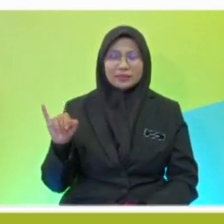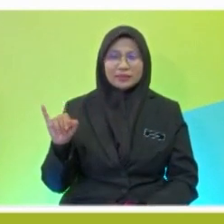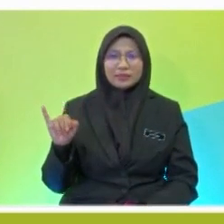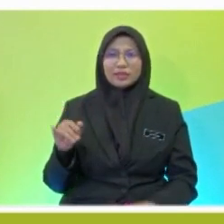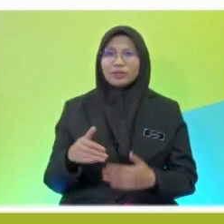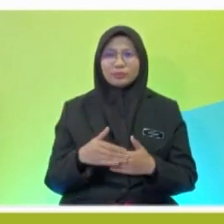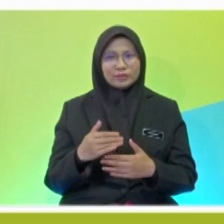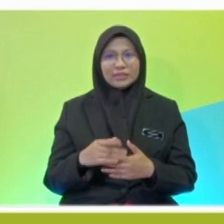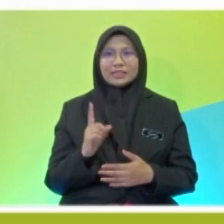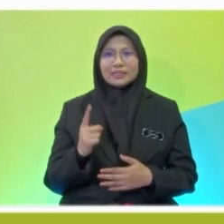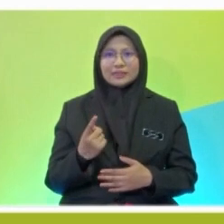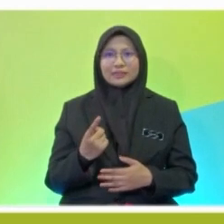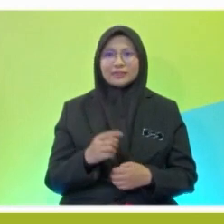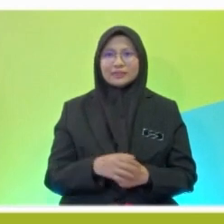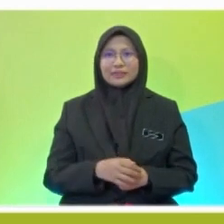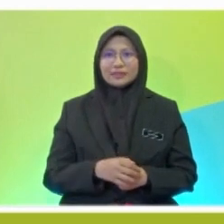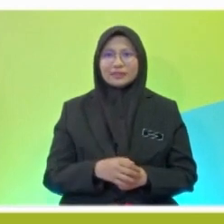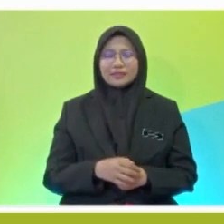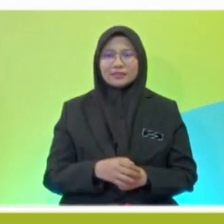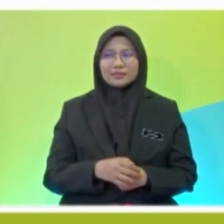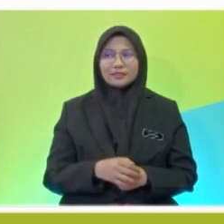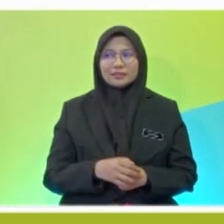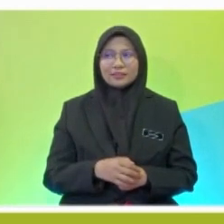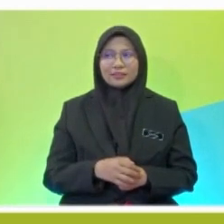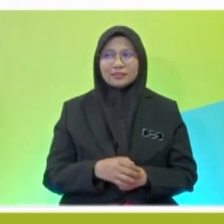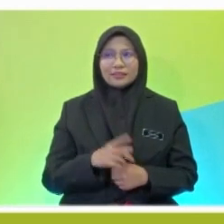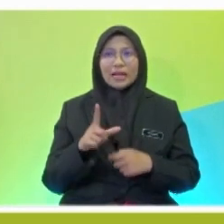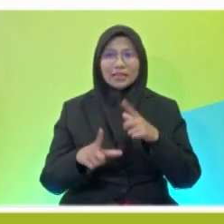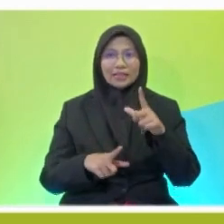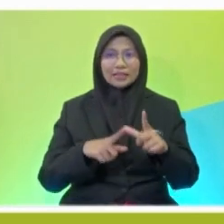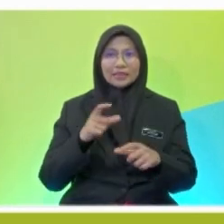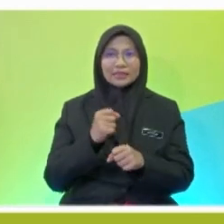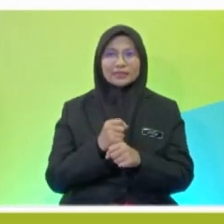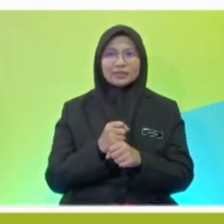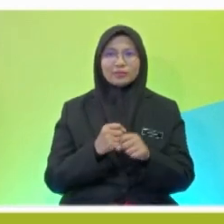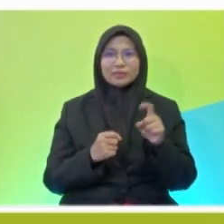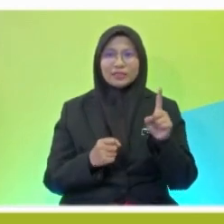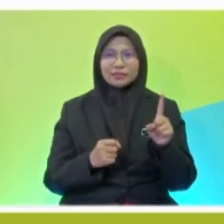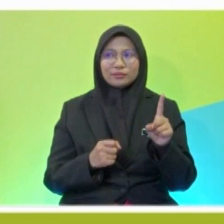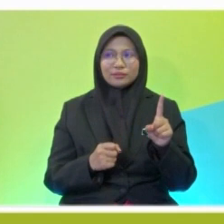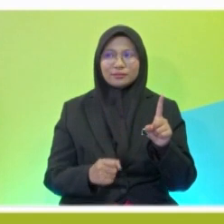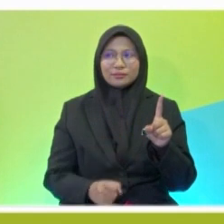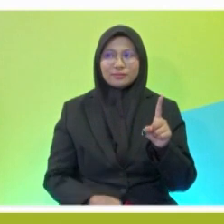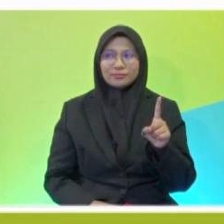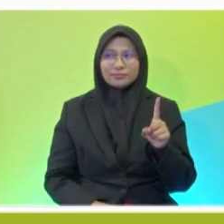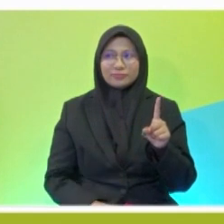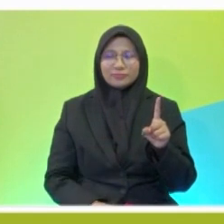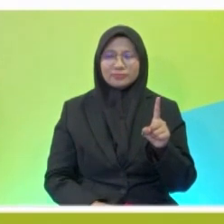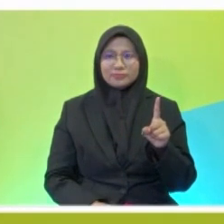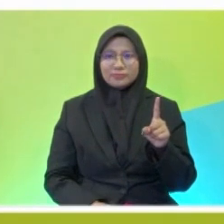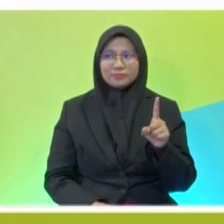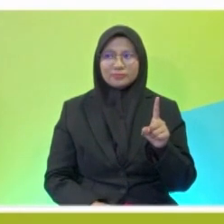daripada soal dan ini kita dapati langkah kerja pertamanya ialah langkah kerja yaitu